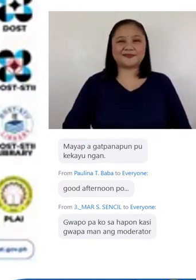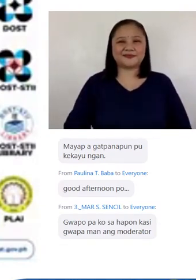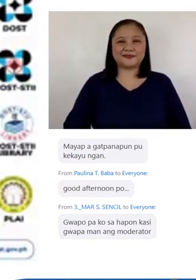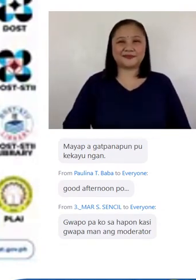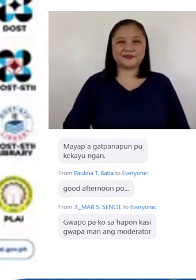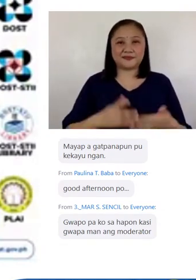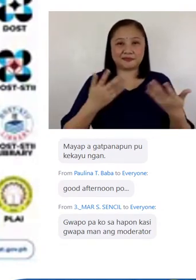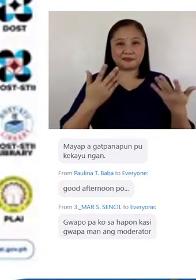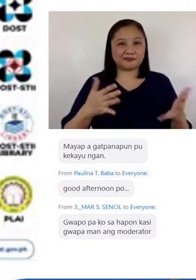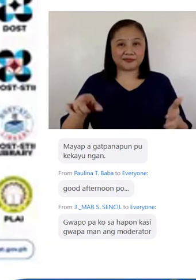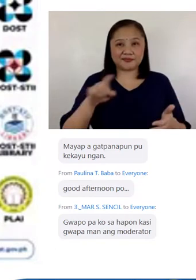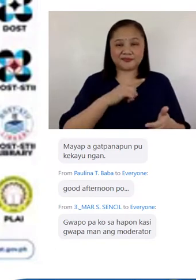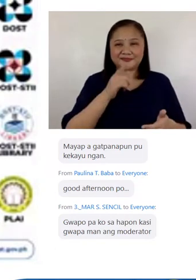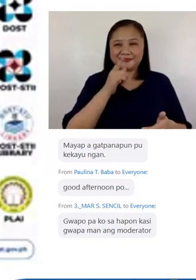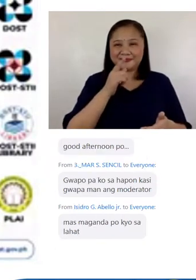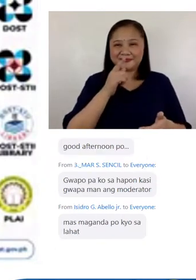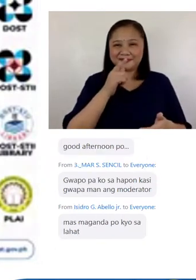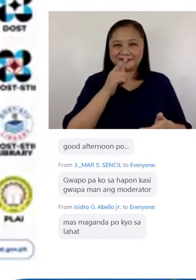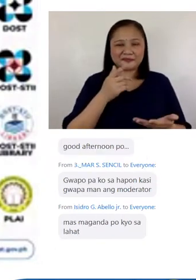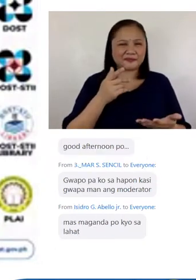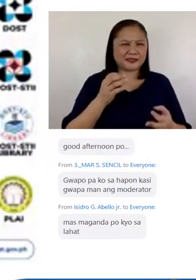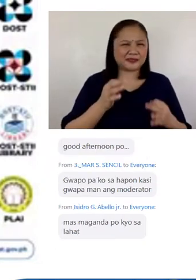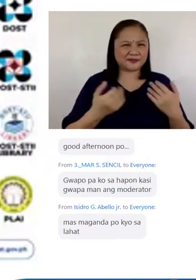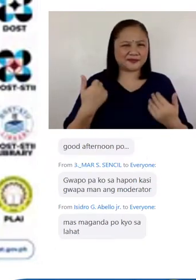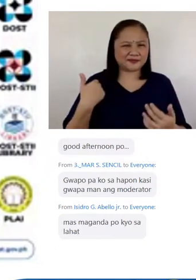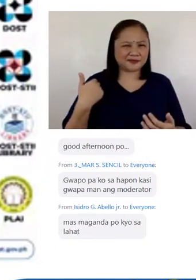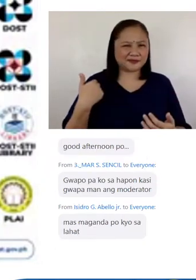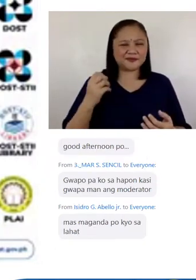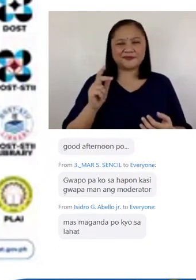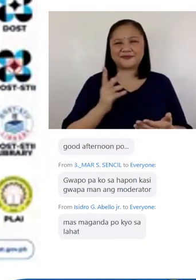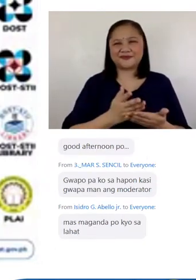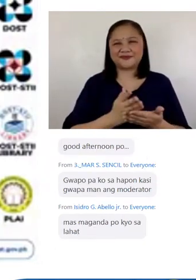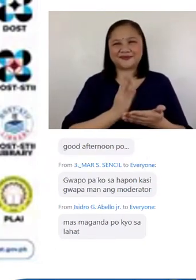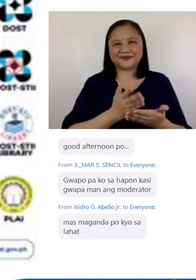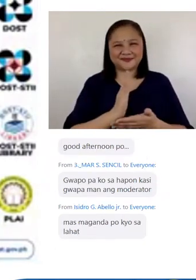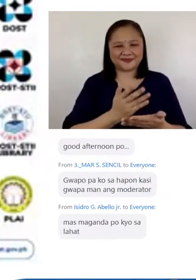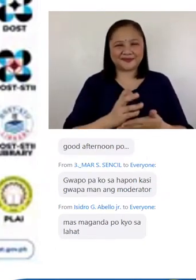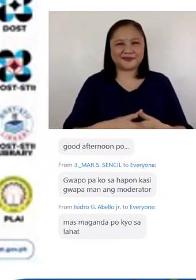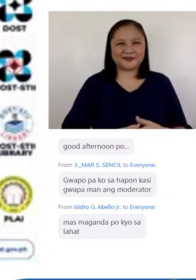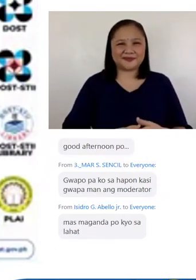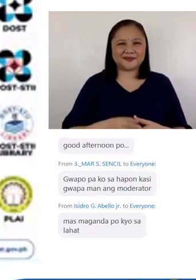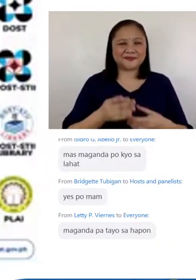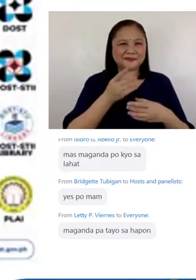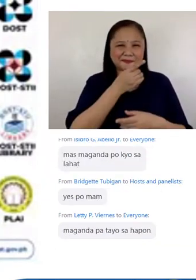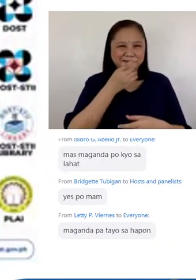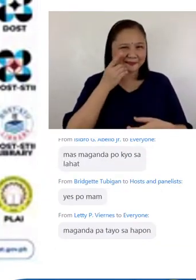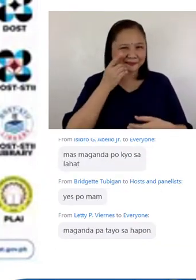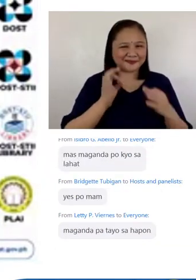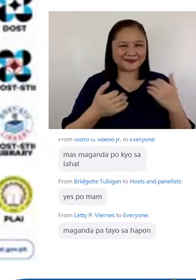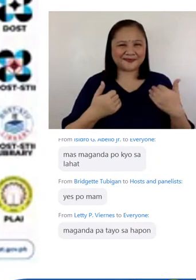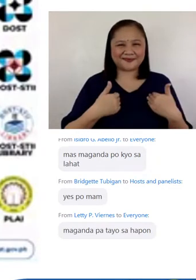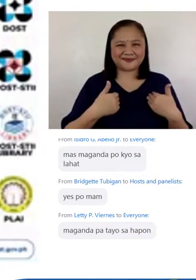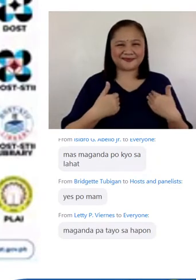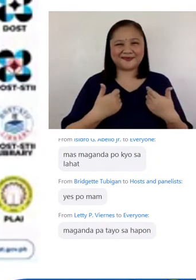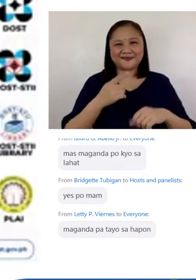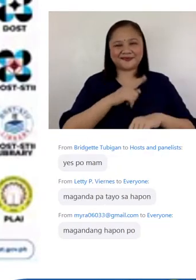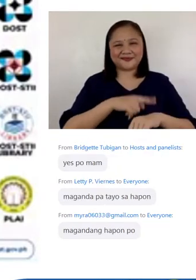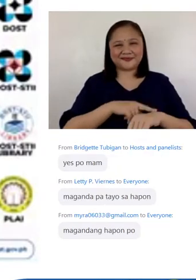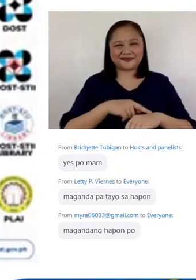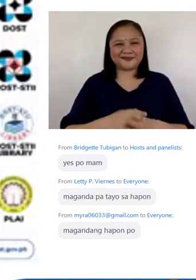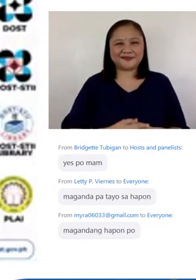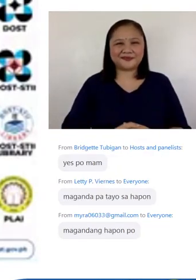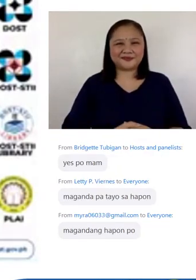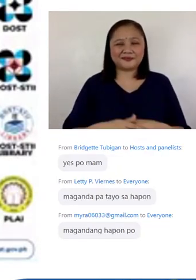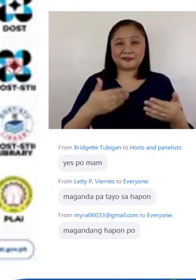Nakapagtanghalian na po ba? Ayan, kung hindi pa, okay lang yan. Diet din pag may time. Malapit na din